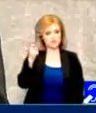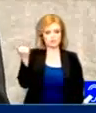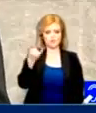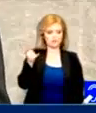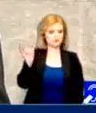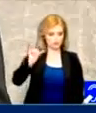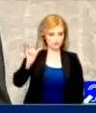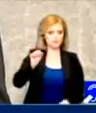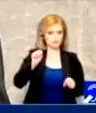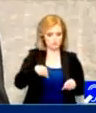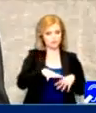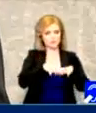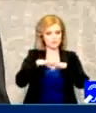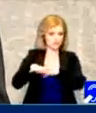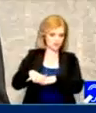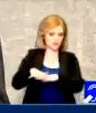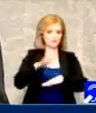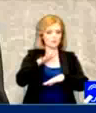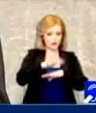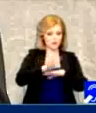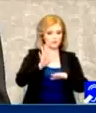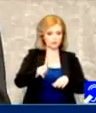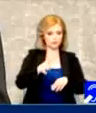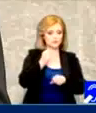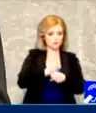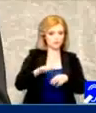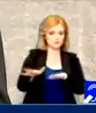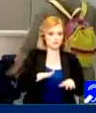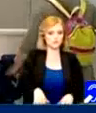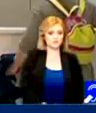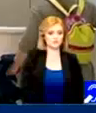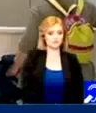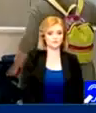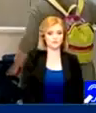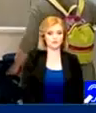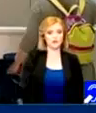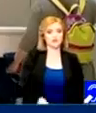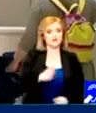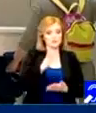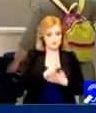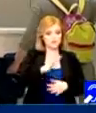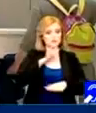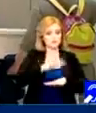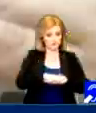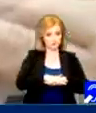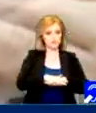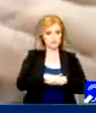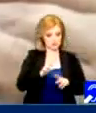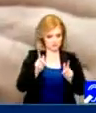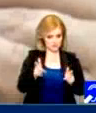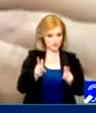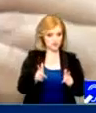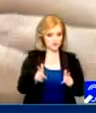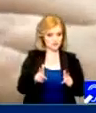Produsul acesta este oferit fie din aplicația de mobile, fie din aplicația de internet banking. Sunt bănci care doresc chiar să ofere la ghișeu